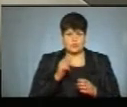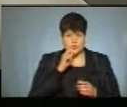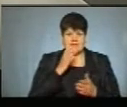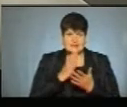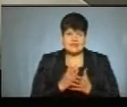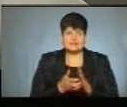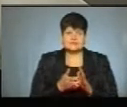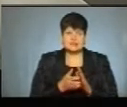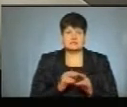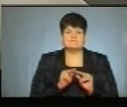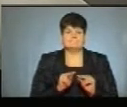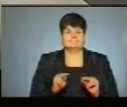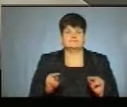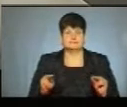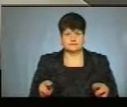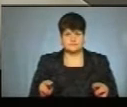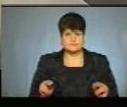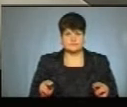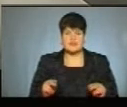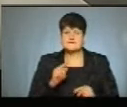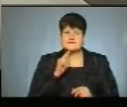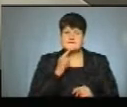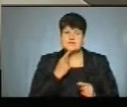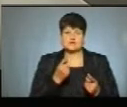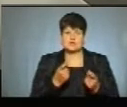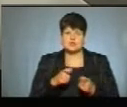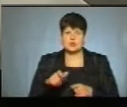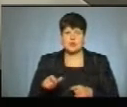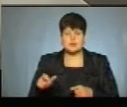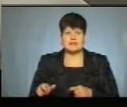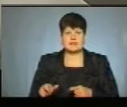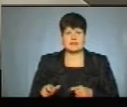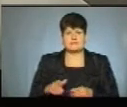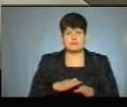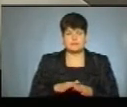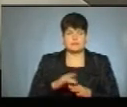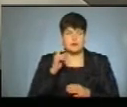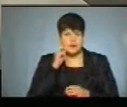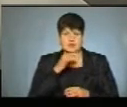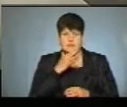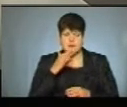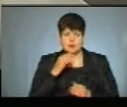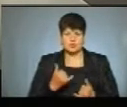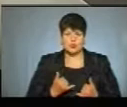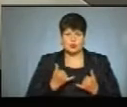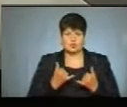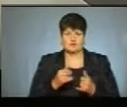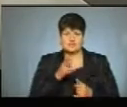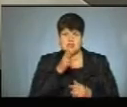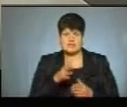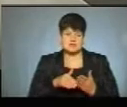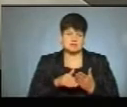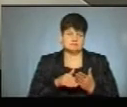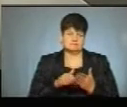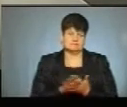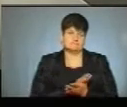брак виховників. Бо досить важко залучити людей, які повнолітні і готові дуже багато приділяти свого часу на волонтерських